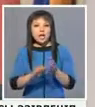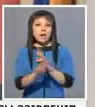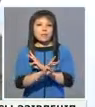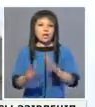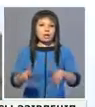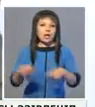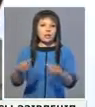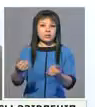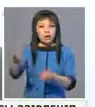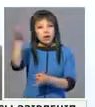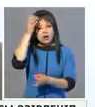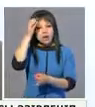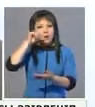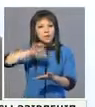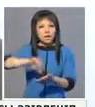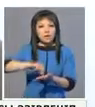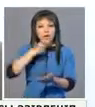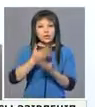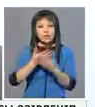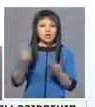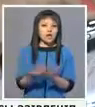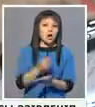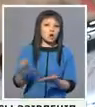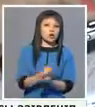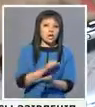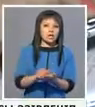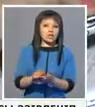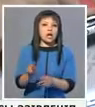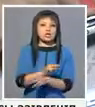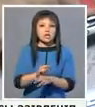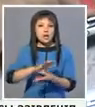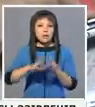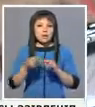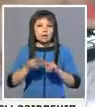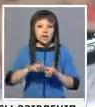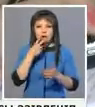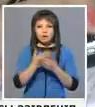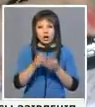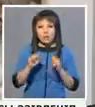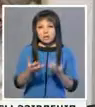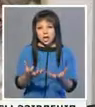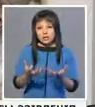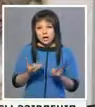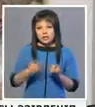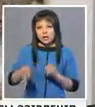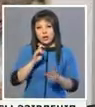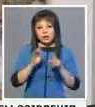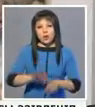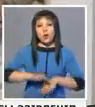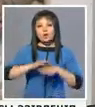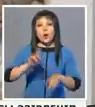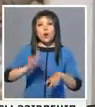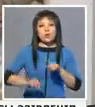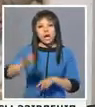тапсырды. Ғылым комитеті өз кезегінде жаңа құжатты жасауда арыз талаптарды қаперге алатындығын жеткізді. Жиында отандық